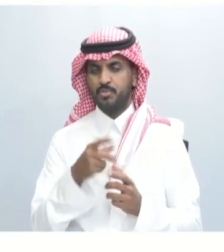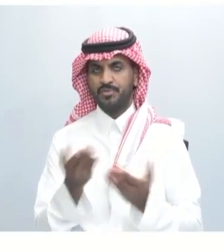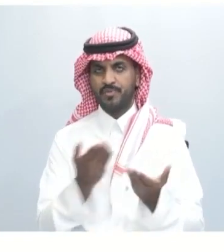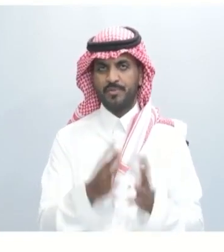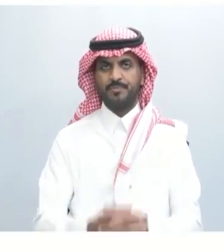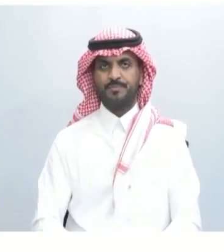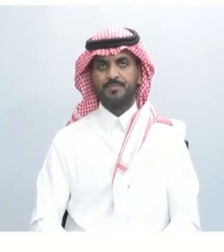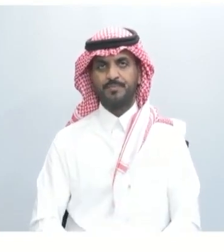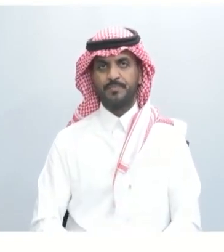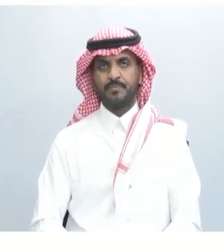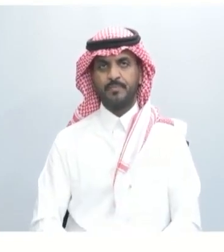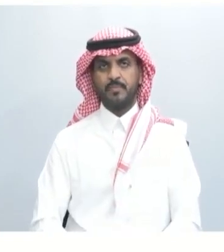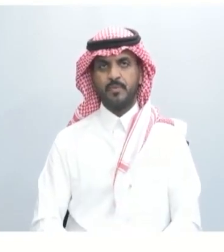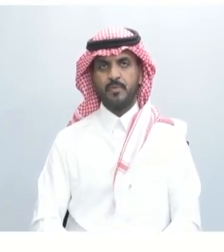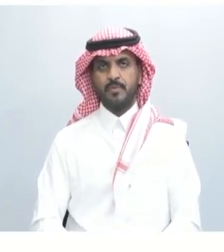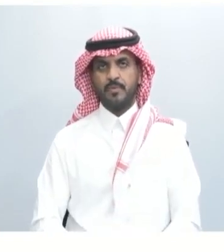تفضليه مبدعين